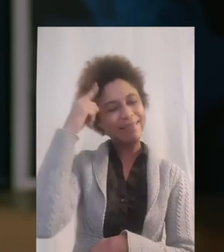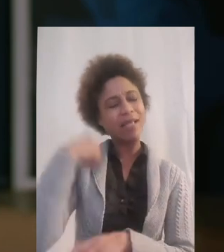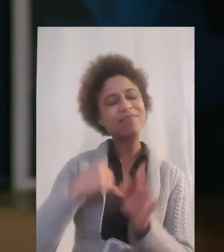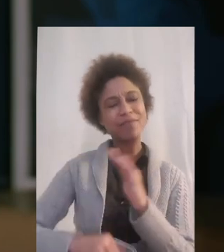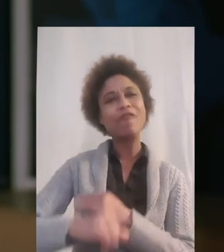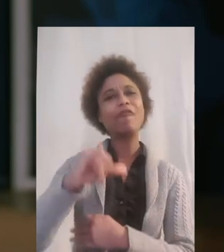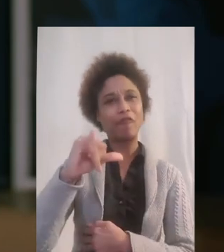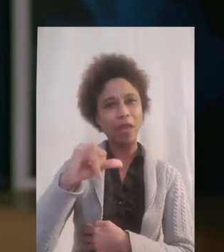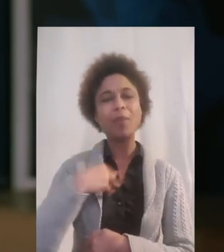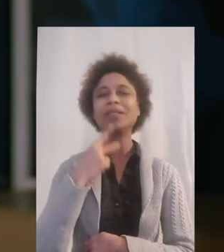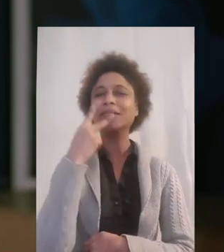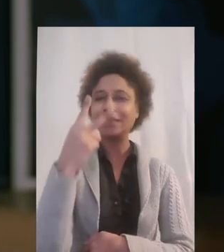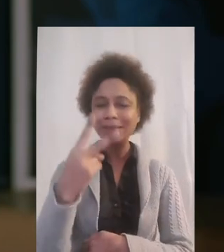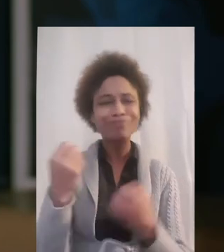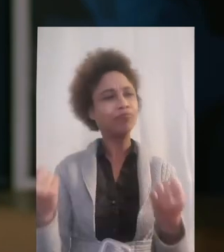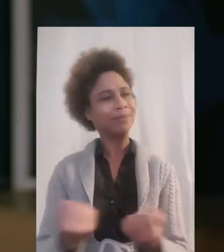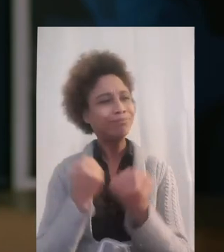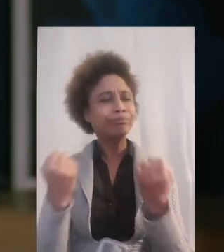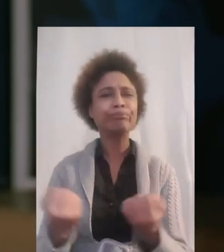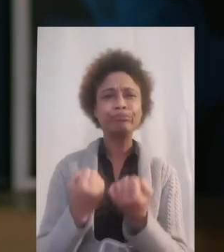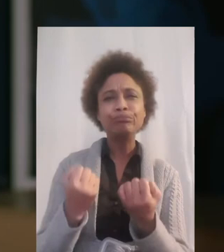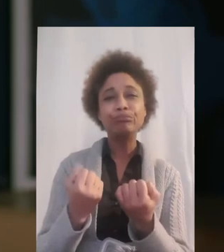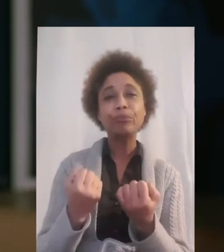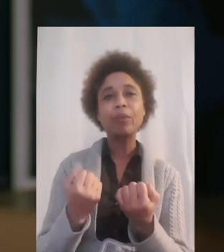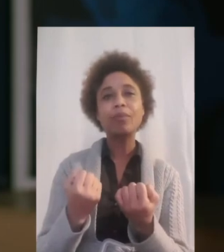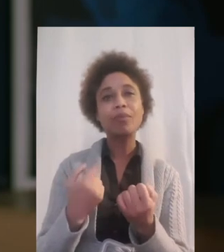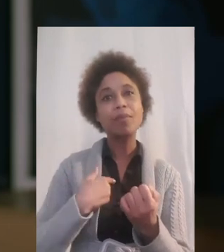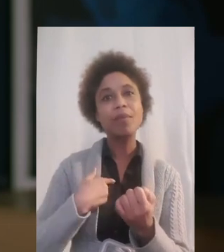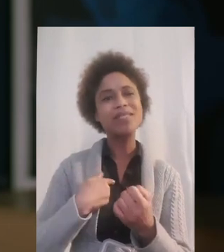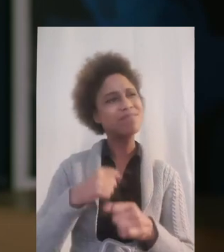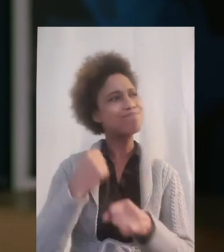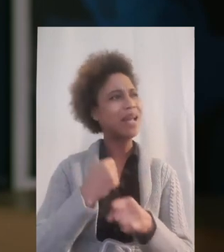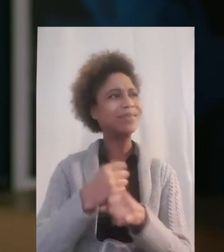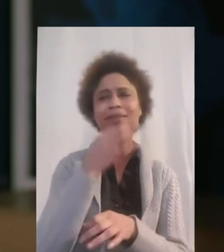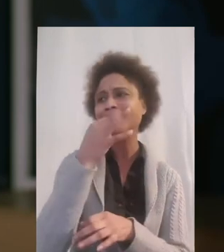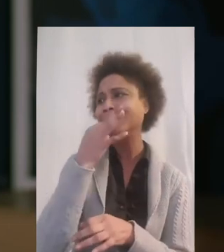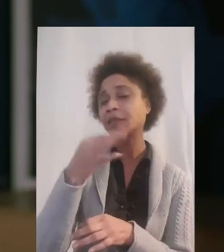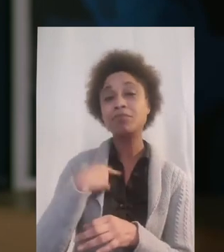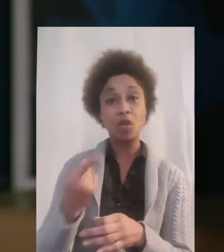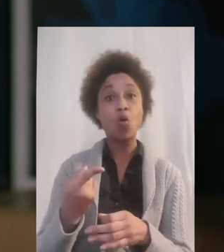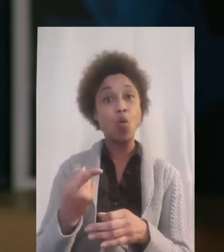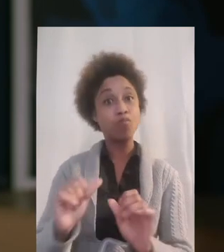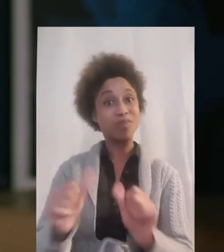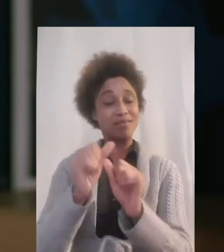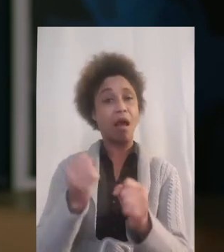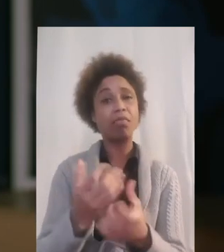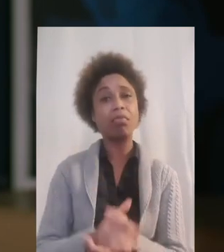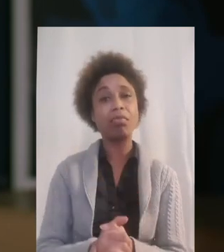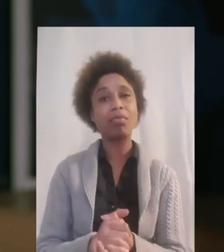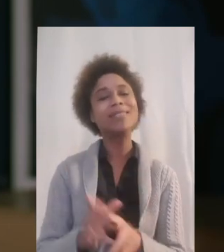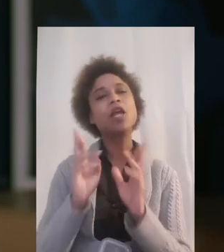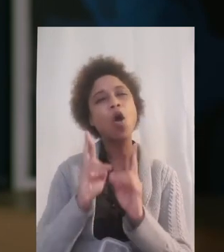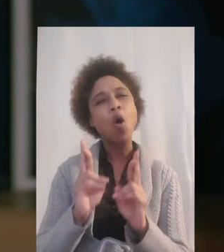veel drive hebben gezien en energie. En ook hele praktische tips voor hoe je aan de slag kunt. Dus ik